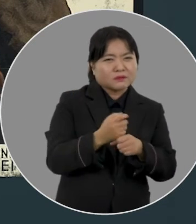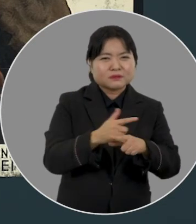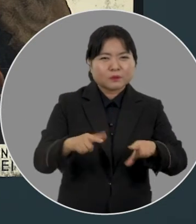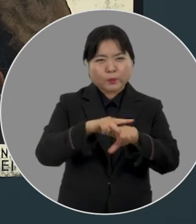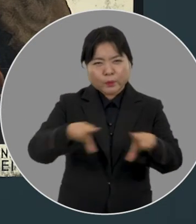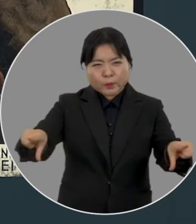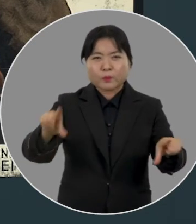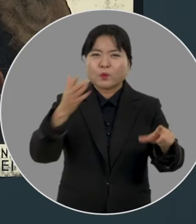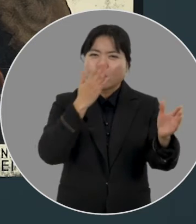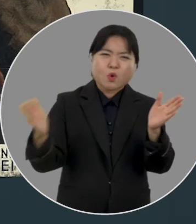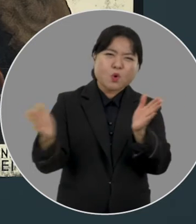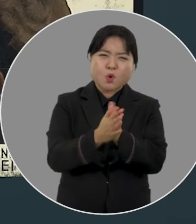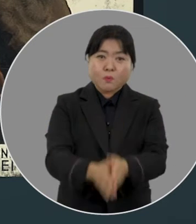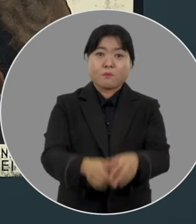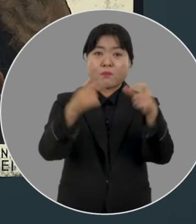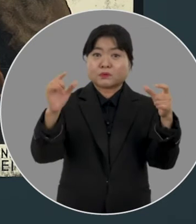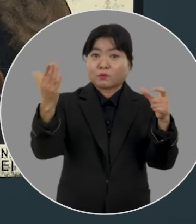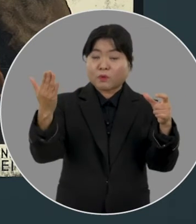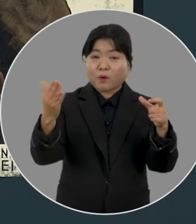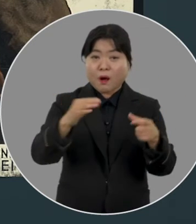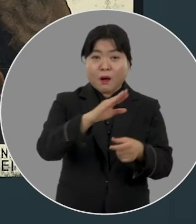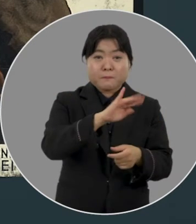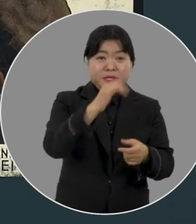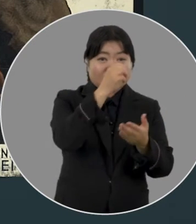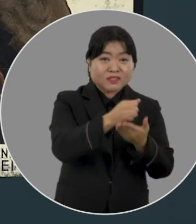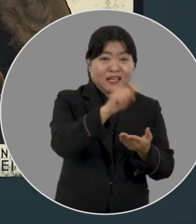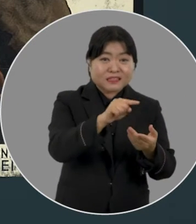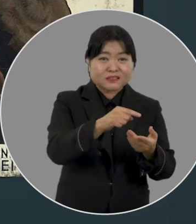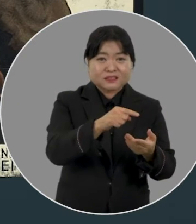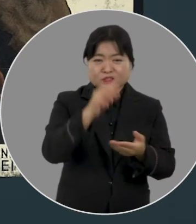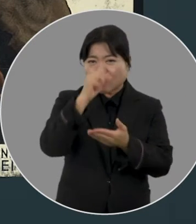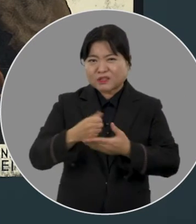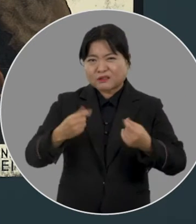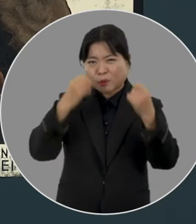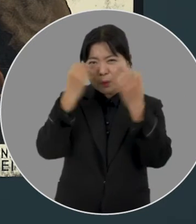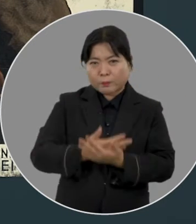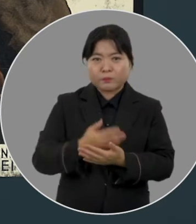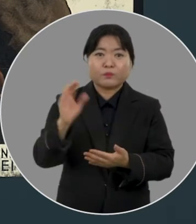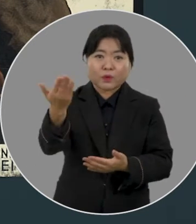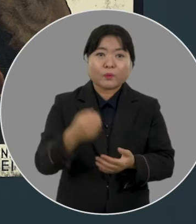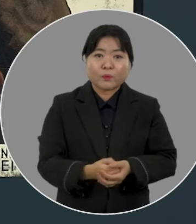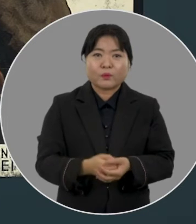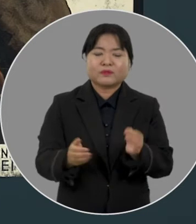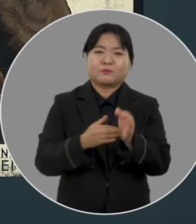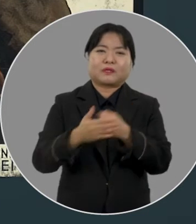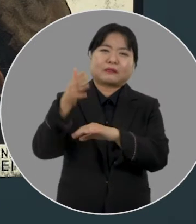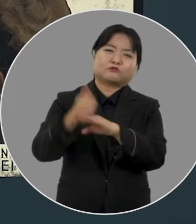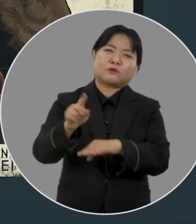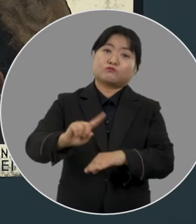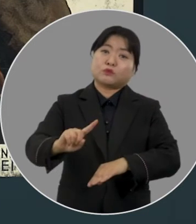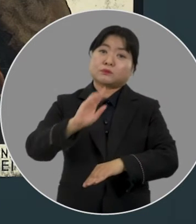일반화되고 비정상적인 것들이 정상인 것처럼 받아들여지는 거죠. 그래서 나중에는 무엇이